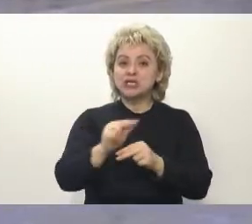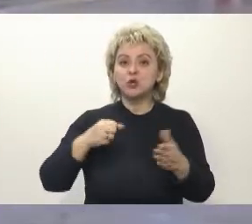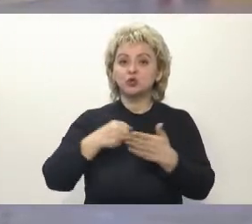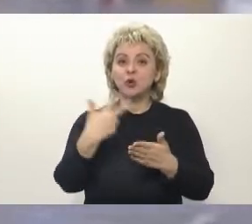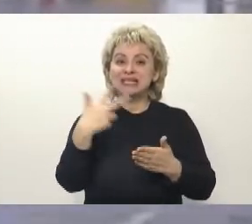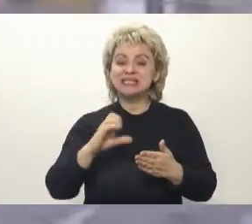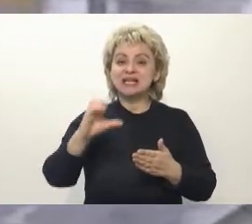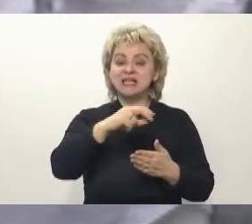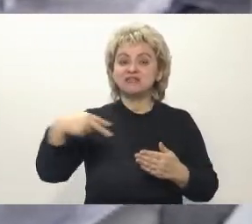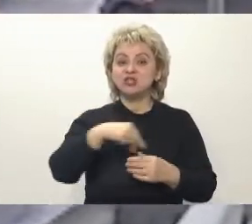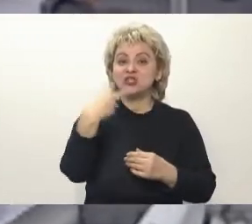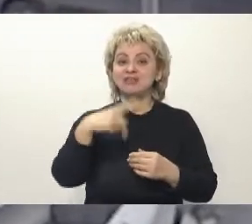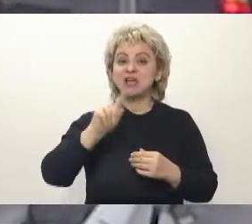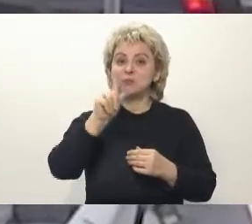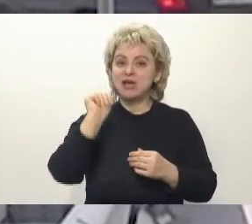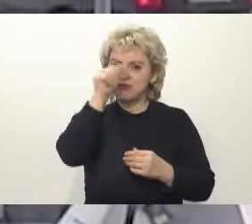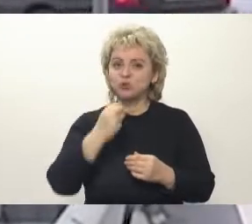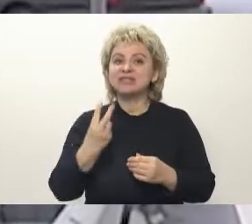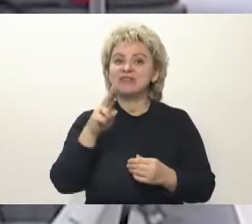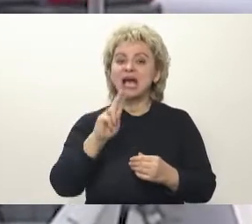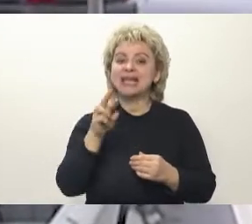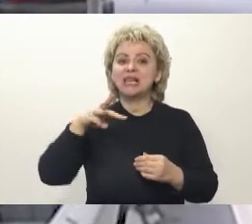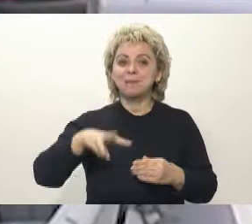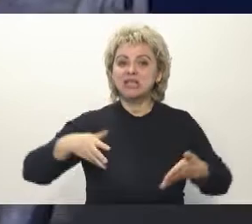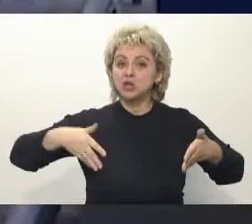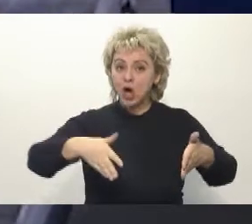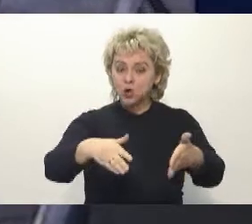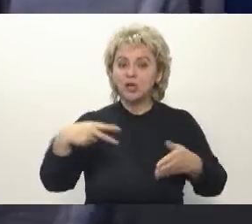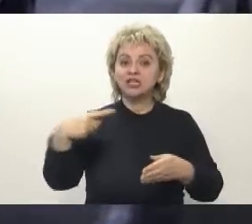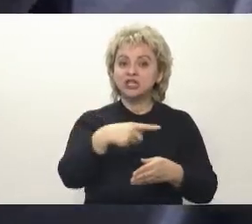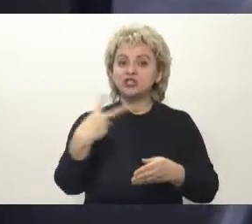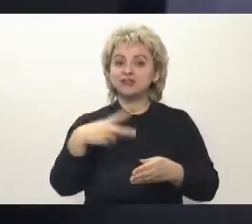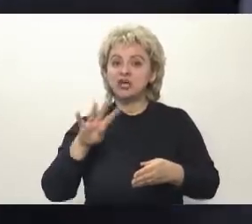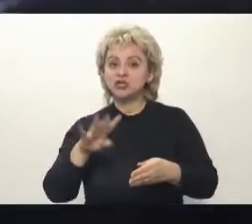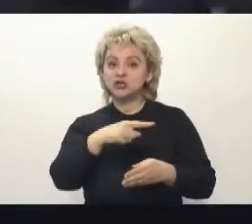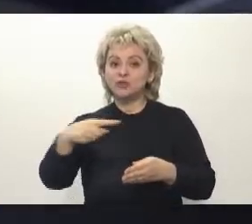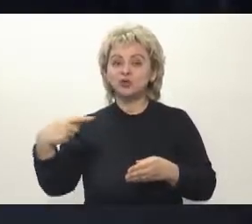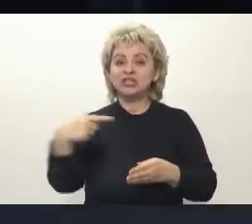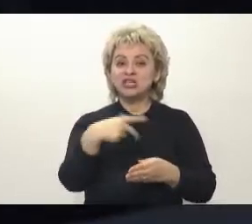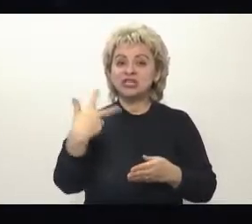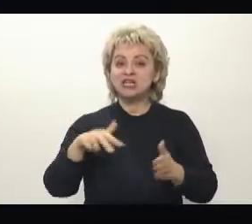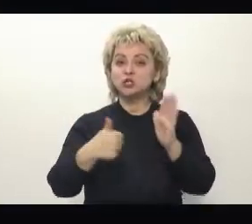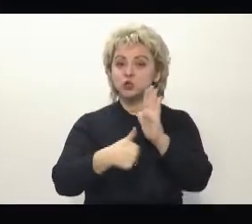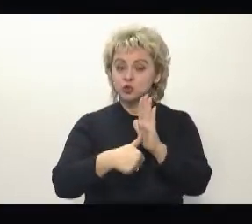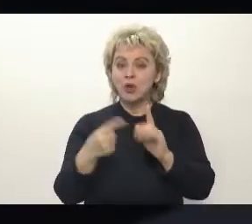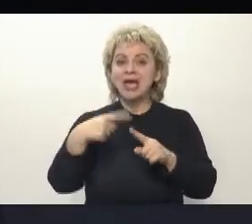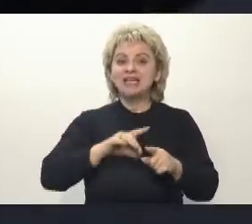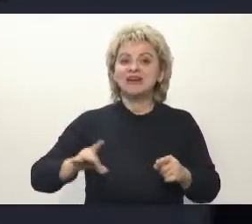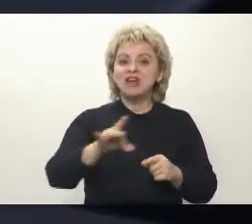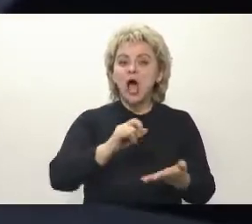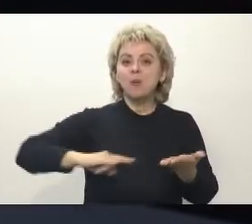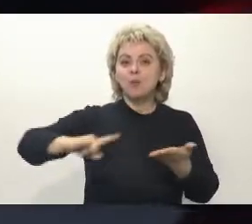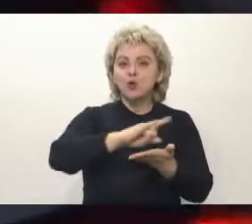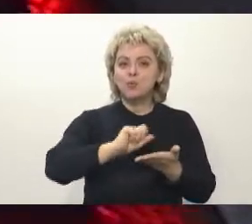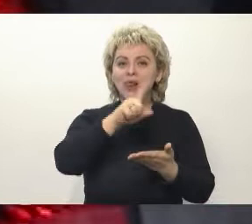до 30 сентября 2021-го 12 километров трассы с 1024 по 1036. Это в районе